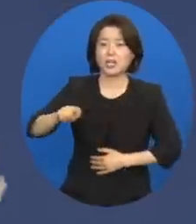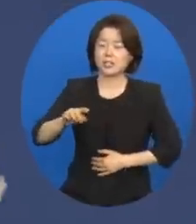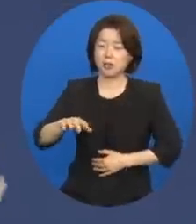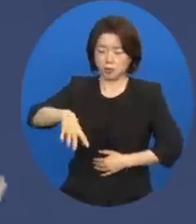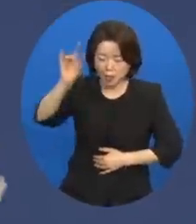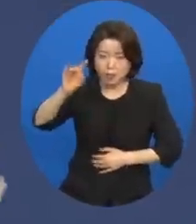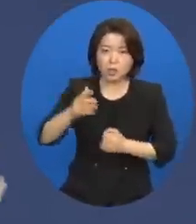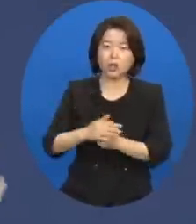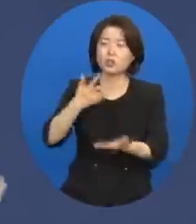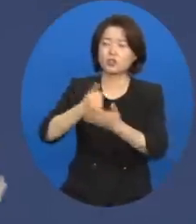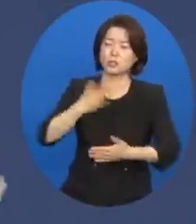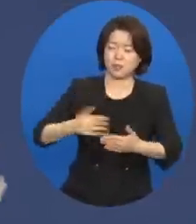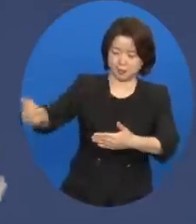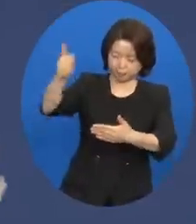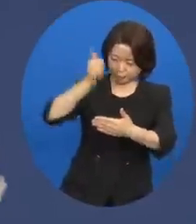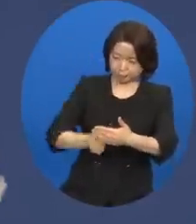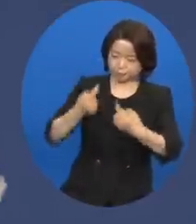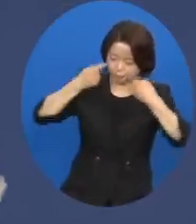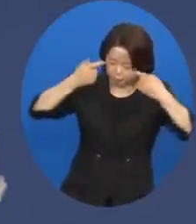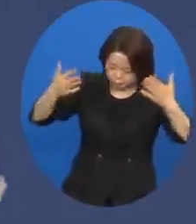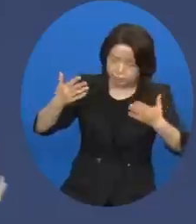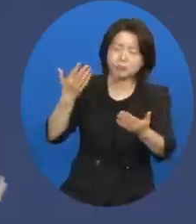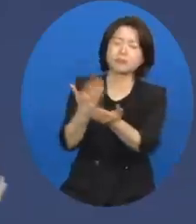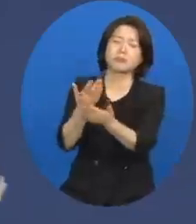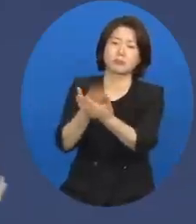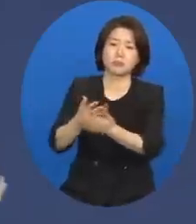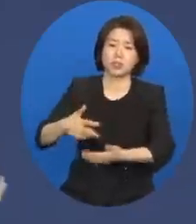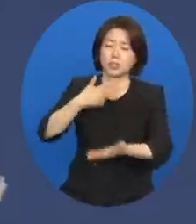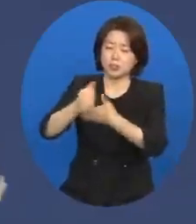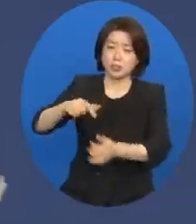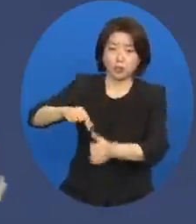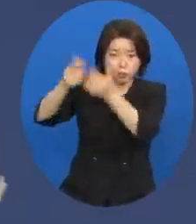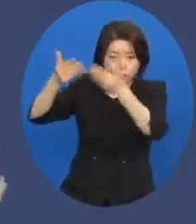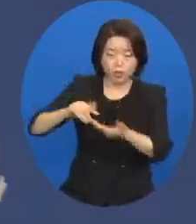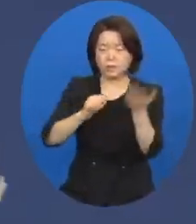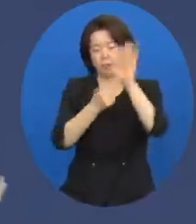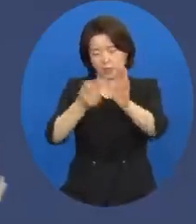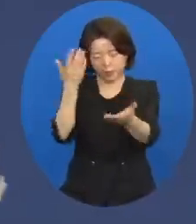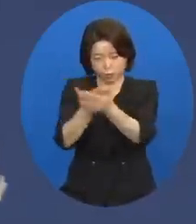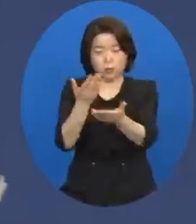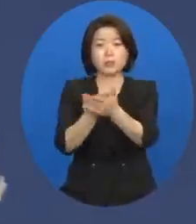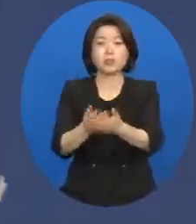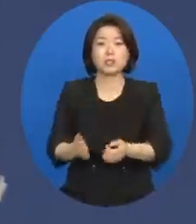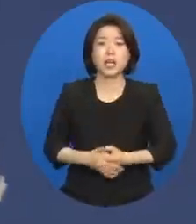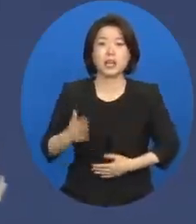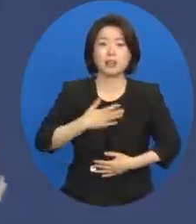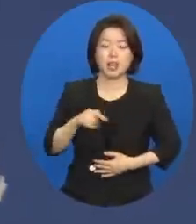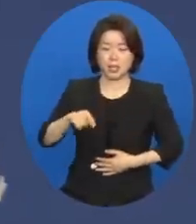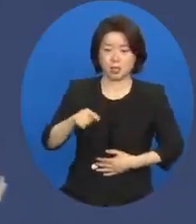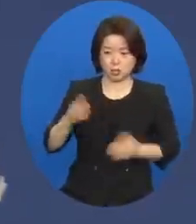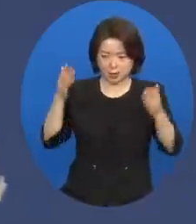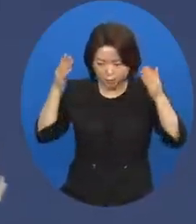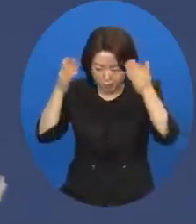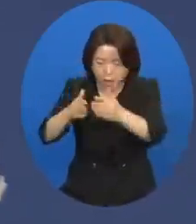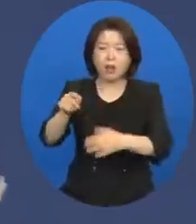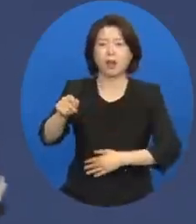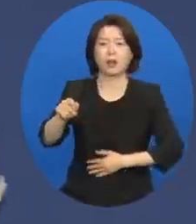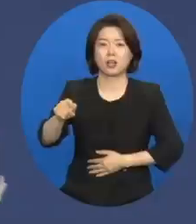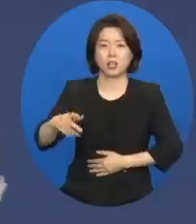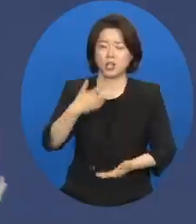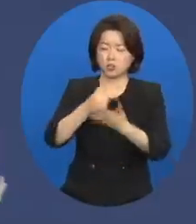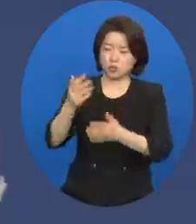먼저 주님 내 안에 확실하게 주님의 구원을 나타내 주옵소서. 내 영이 주목하겠습니다.